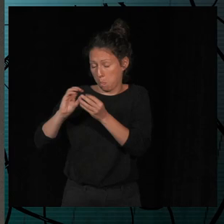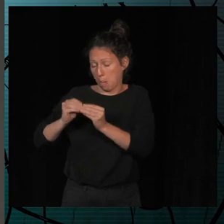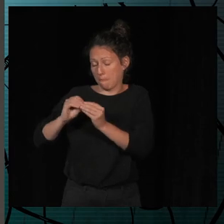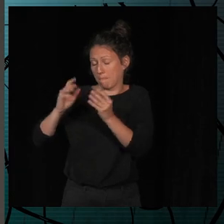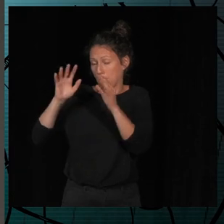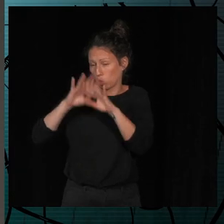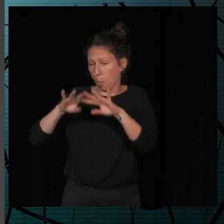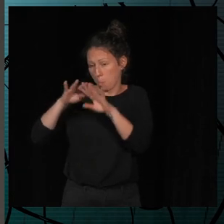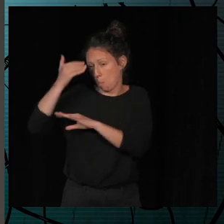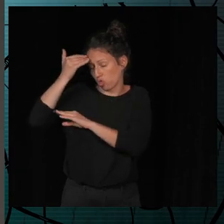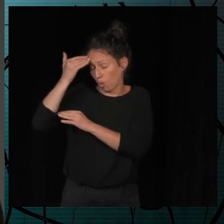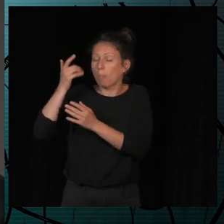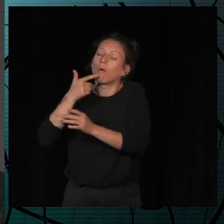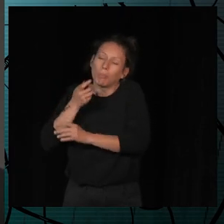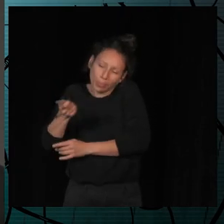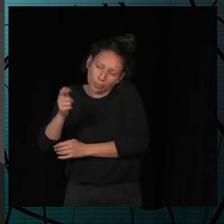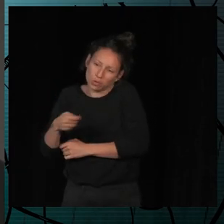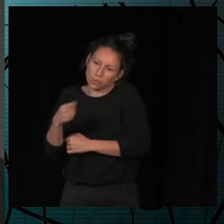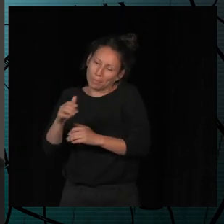voilà merci de votre